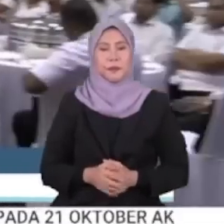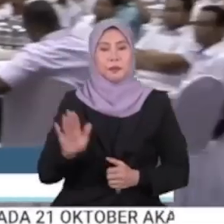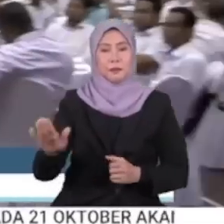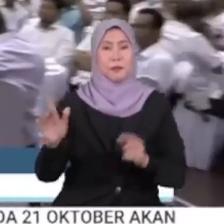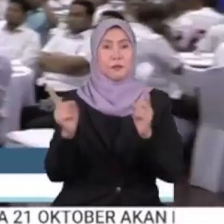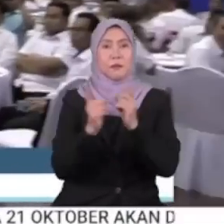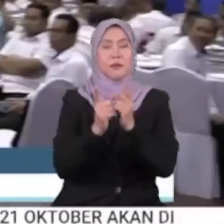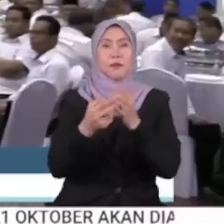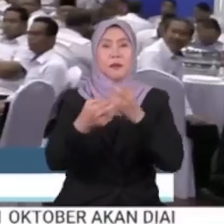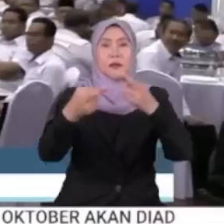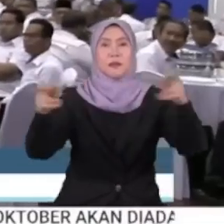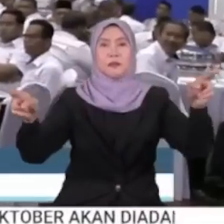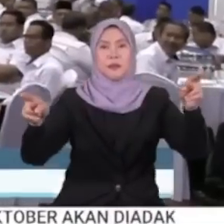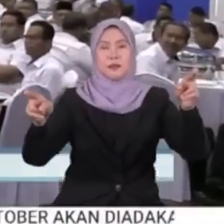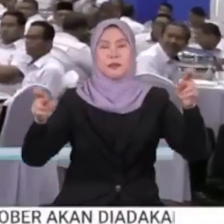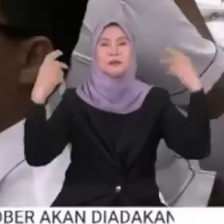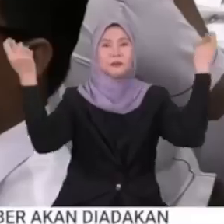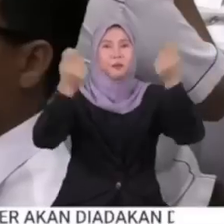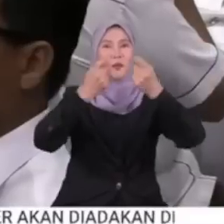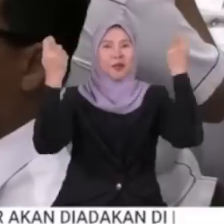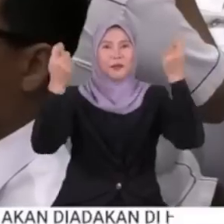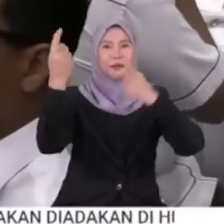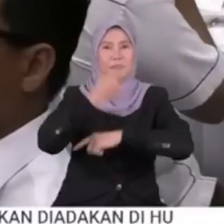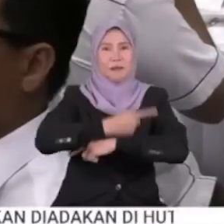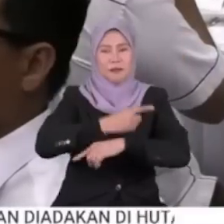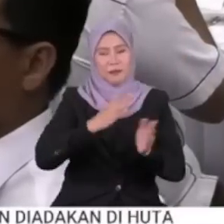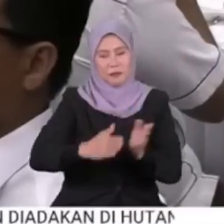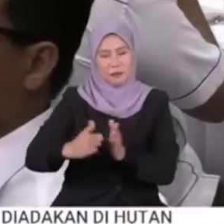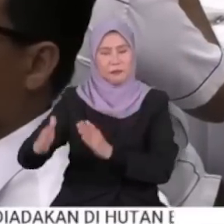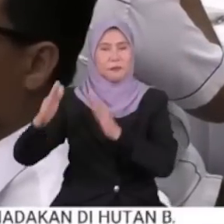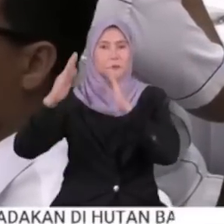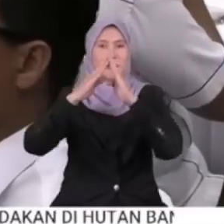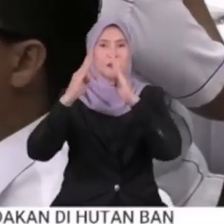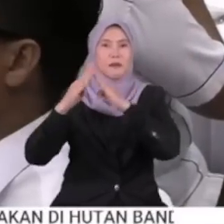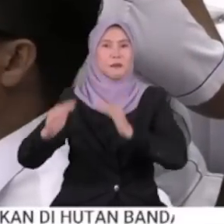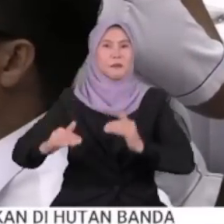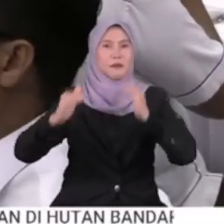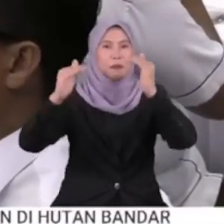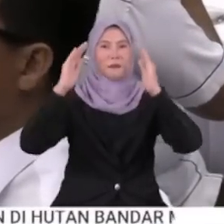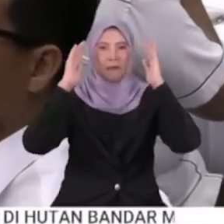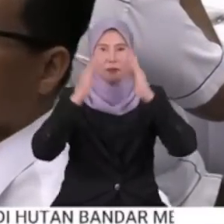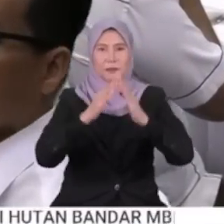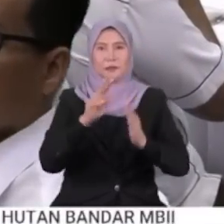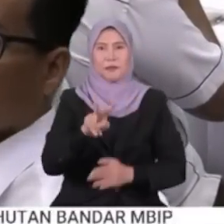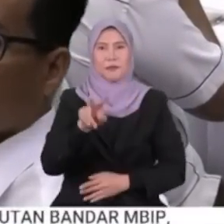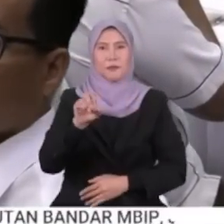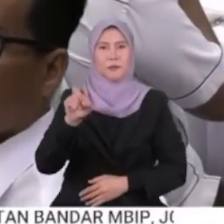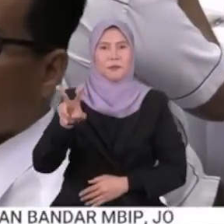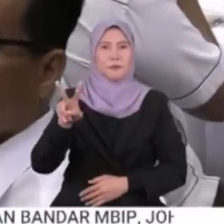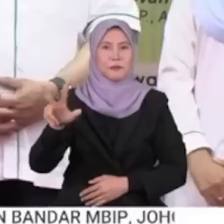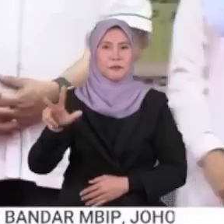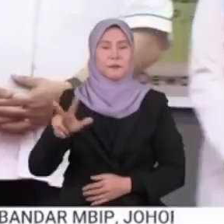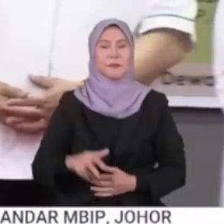Beliau ditemui selepas merasmikan Majlis Sambutan Hari Perancangan Bandar Sedunia Peringkat Pahang 2023 di Lipis.